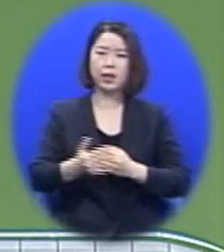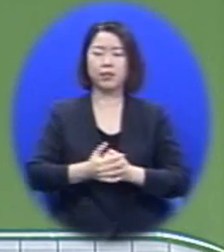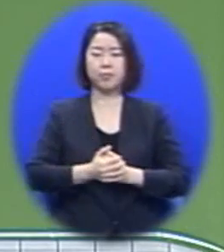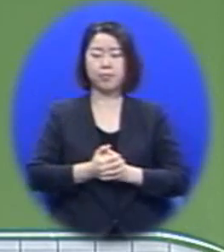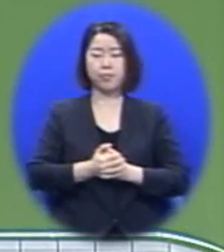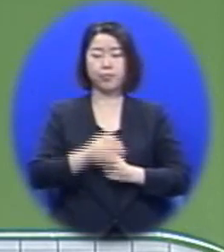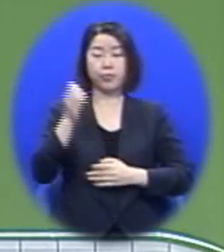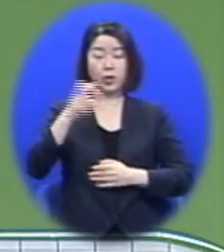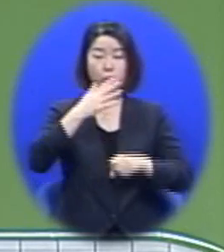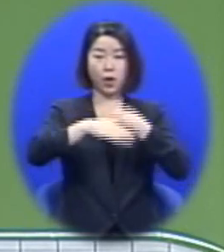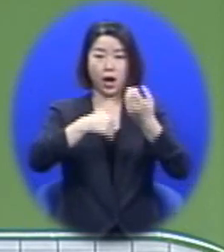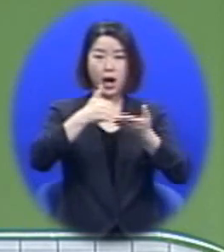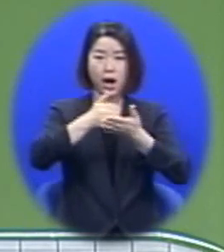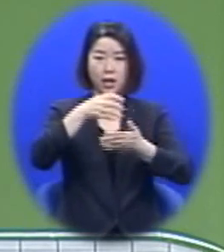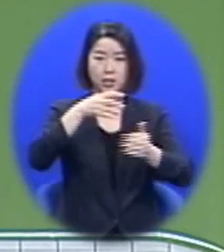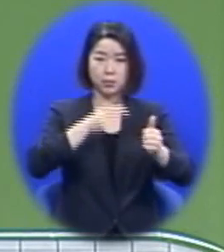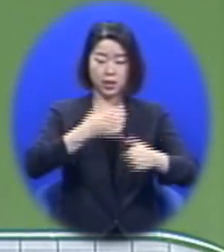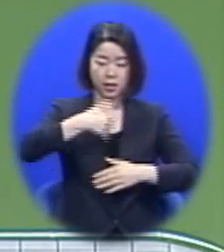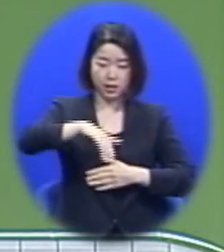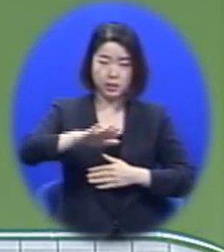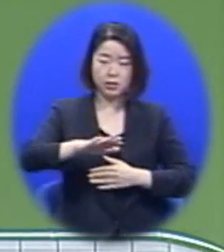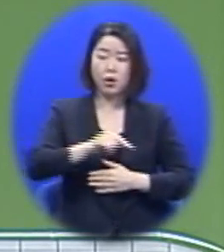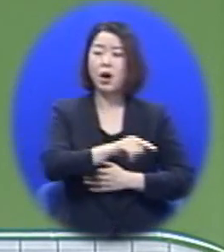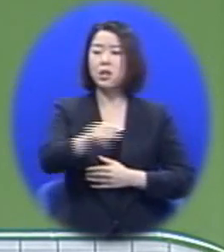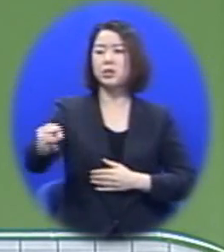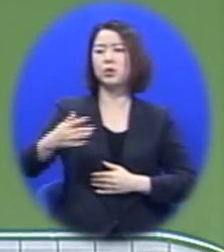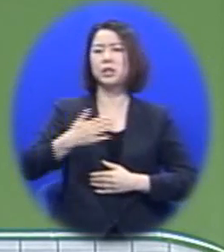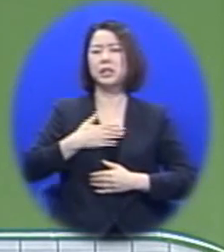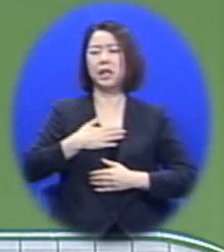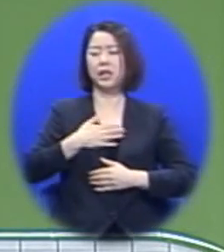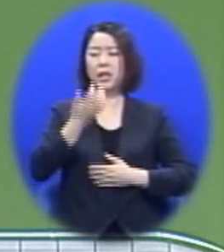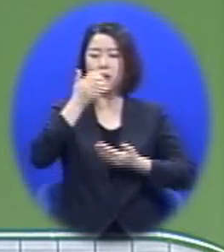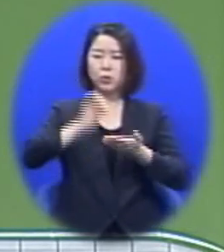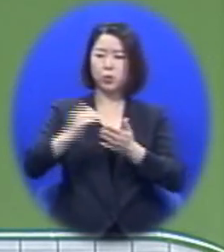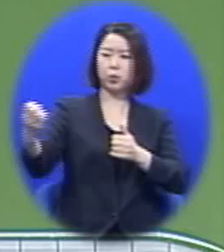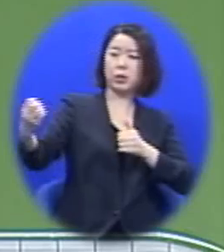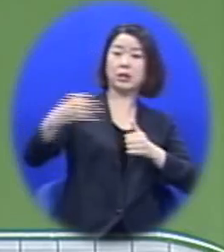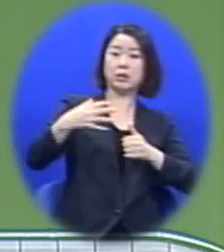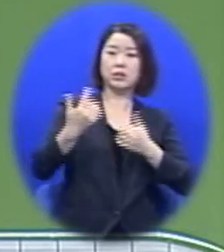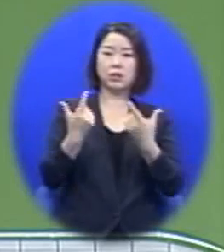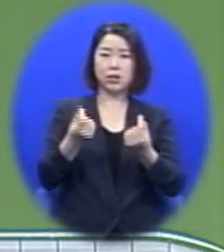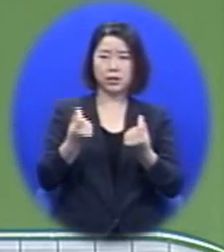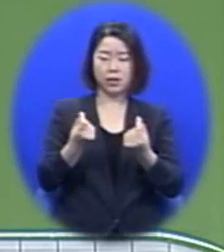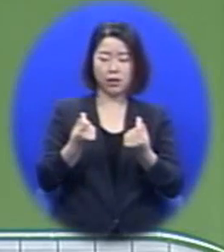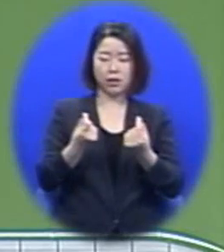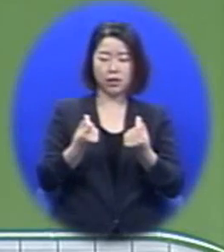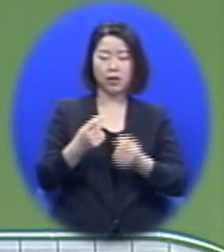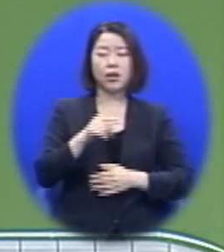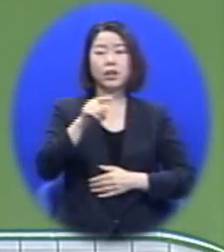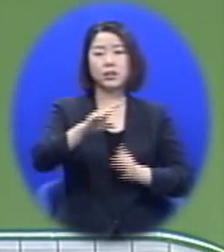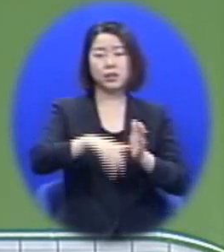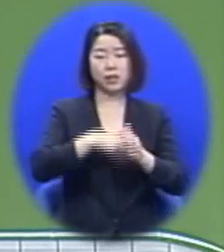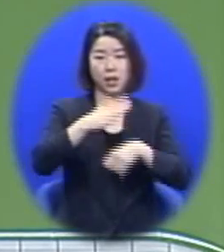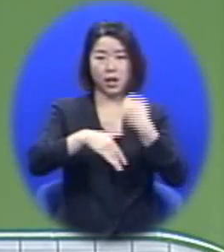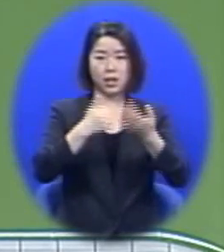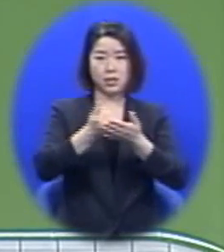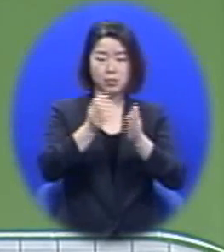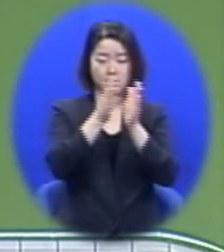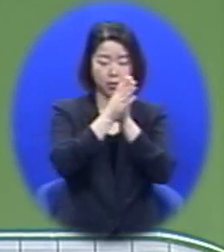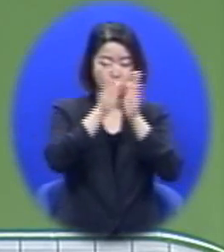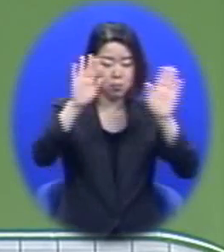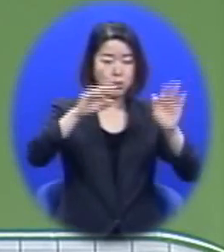그리고는 하나님께 나가서, 하나님, 저들이 나에게 돌을 던질 태세입니다. 그때 하나님이